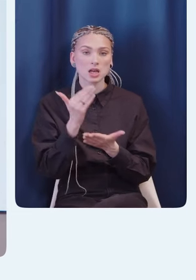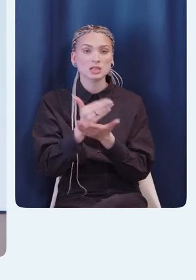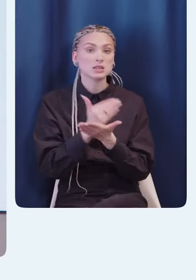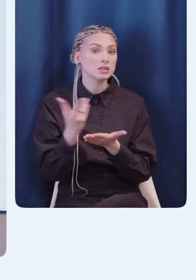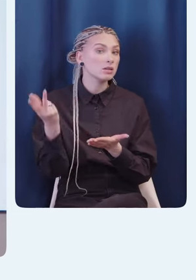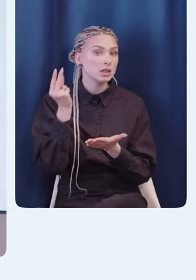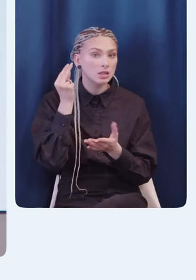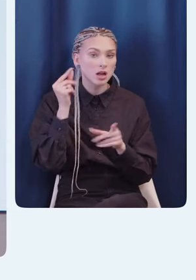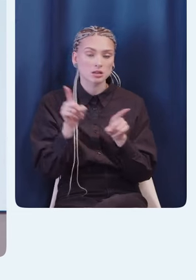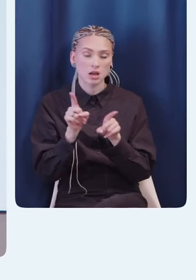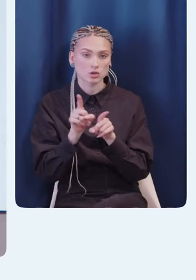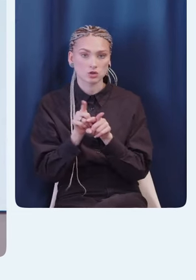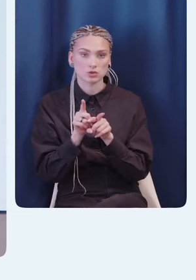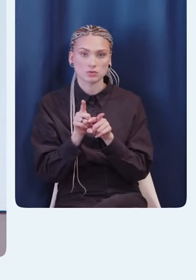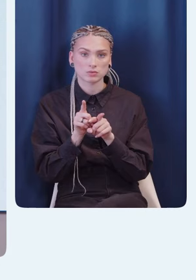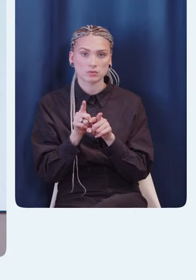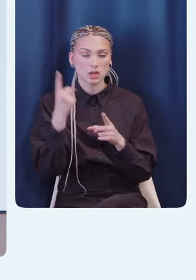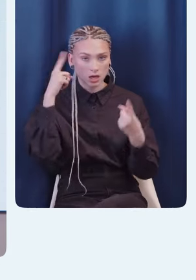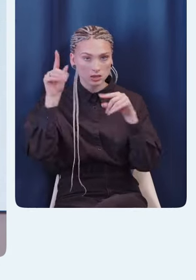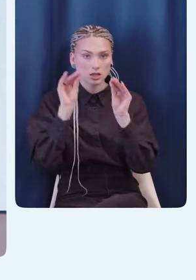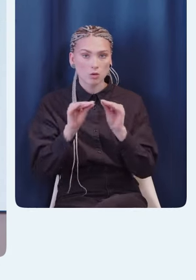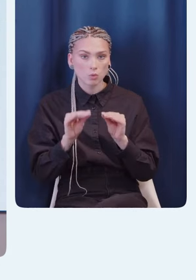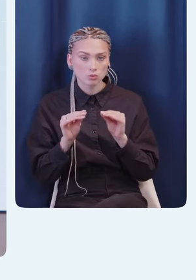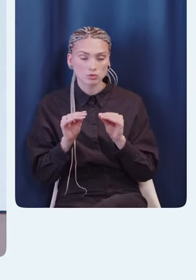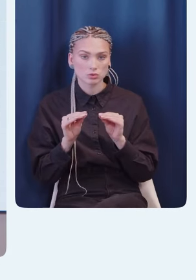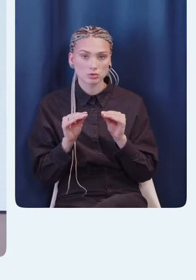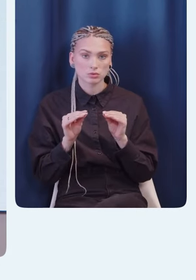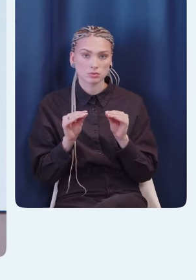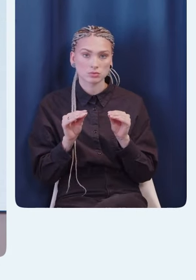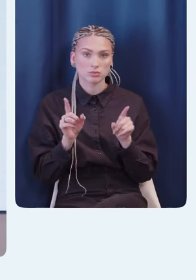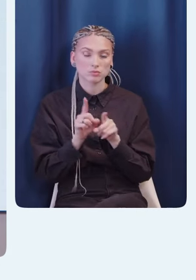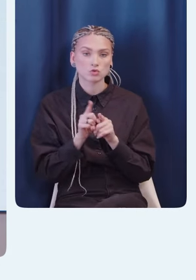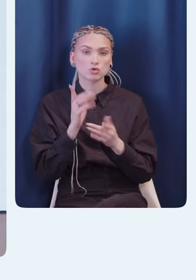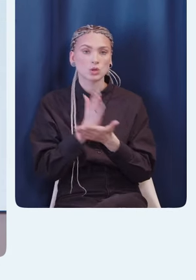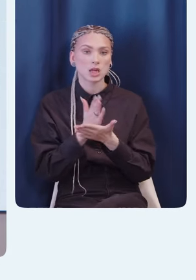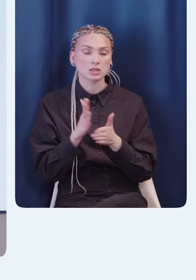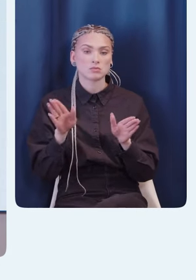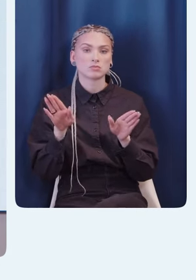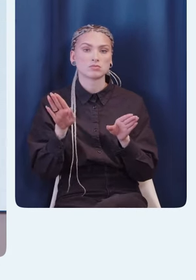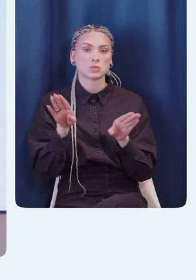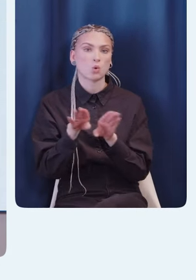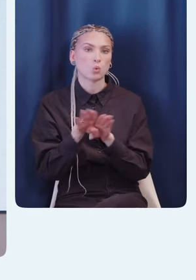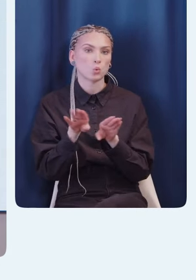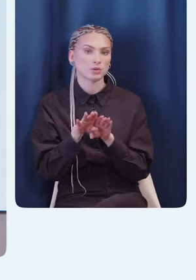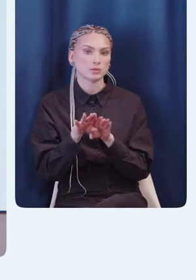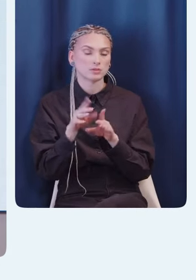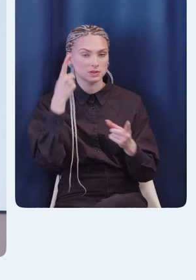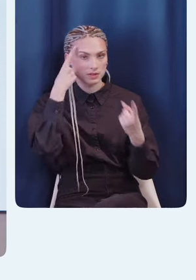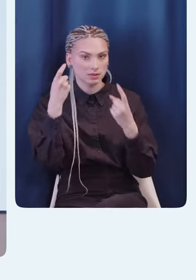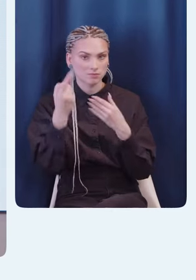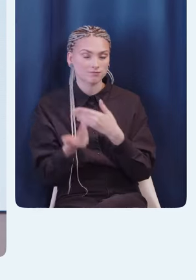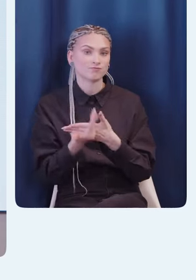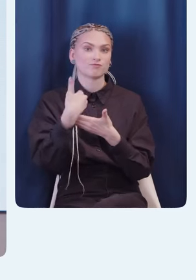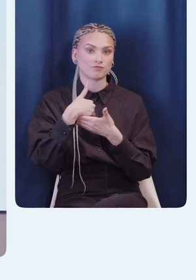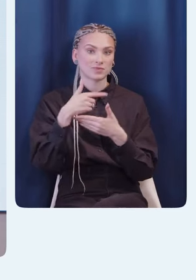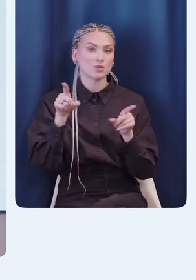скринридера точно такие же разработчики, и они вот видят, что, ну вот, к ним на вход пришло такое, с таким контент-дескрипшеном, с такими